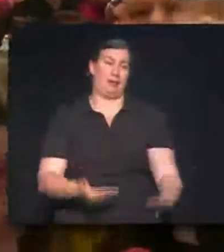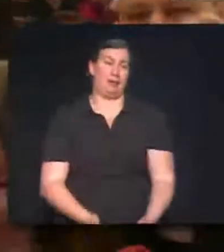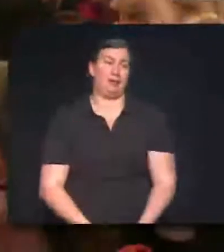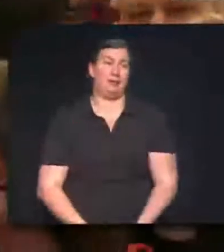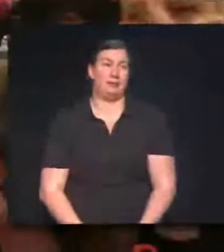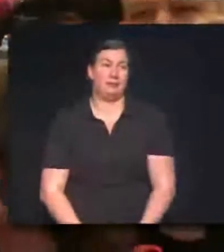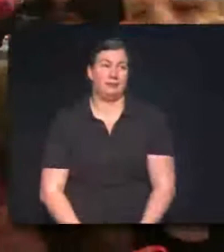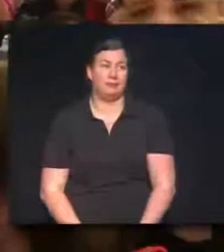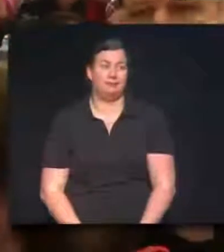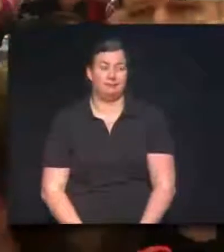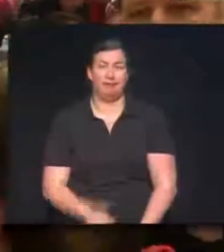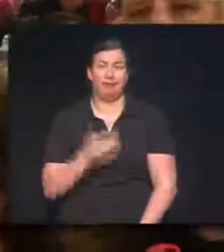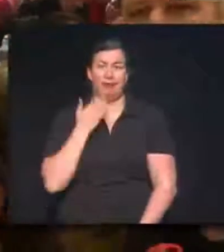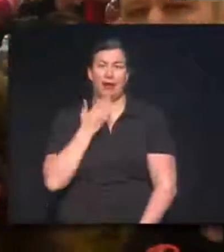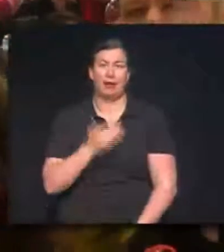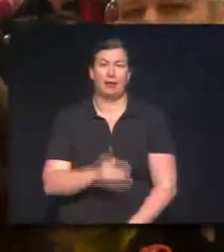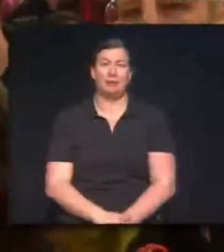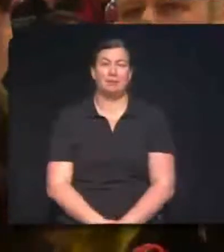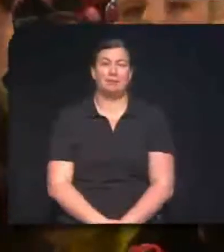so